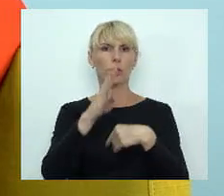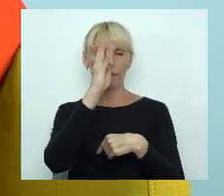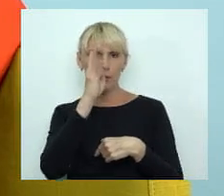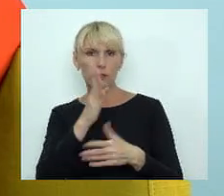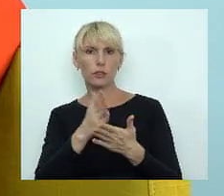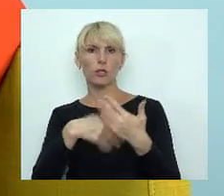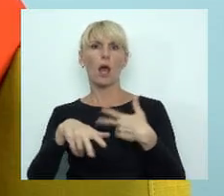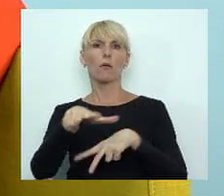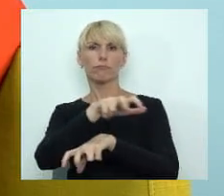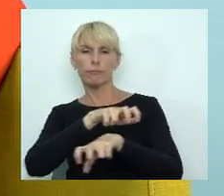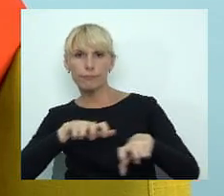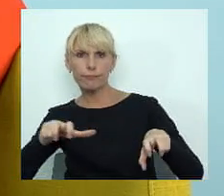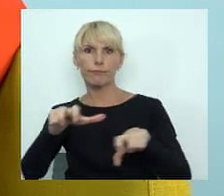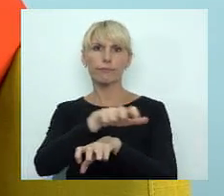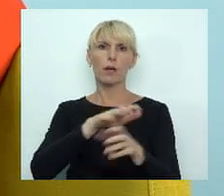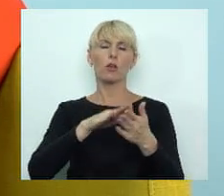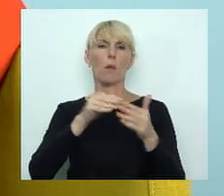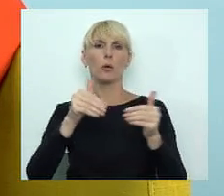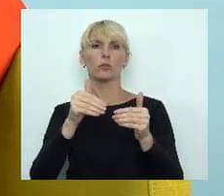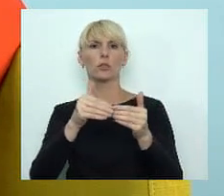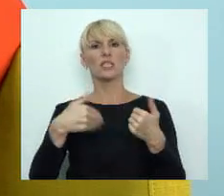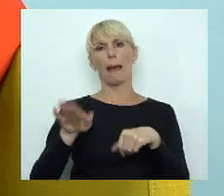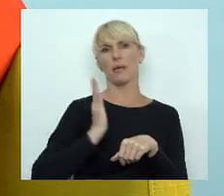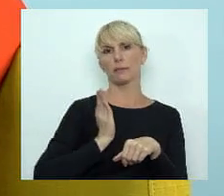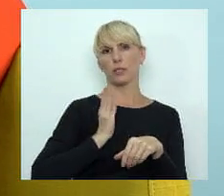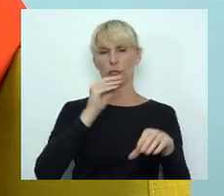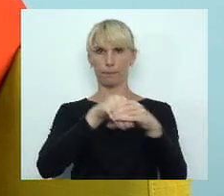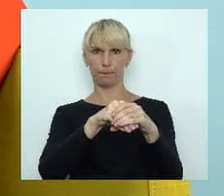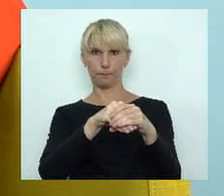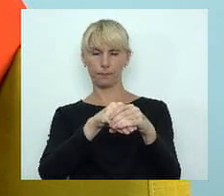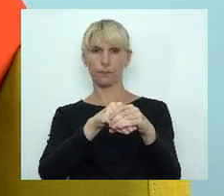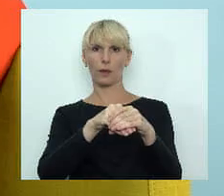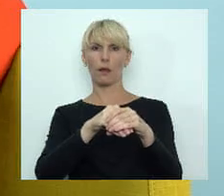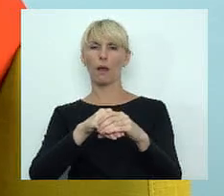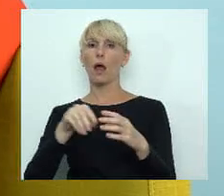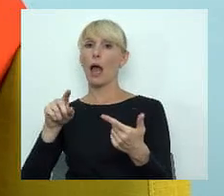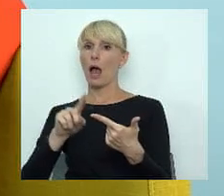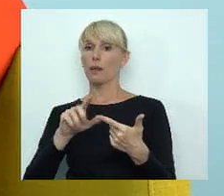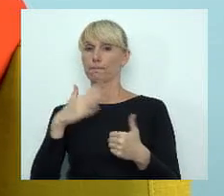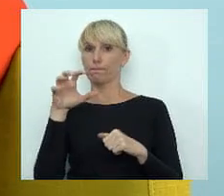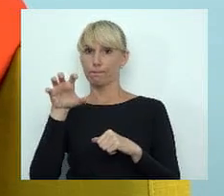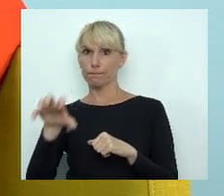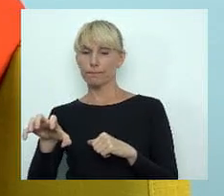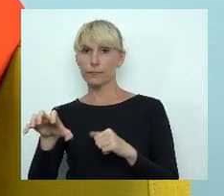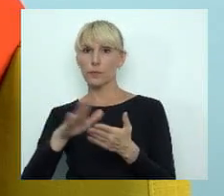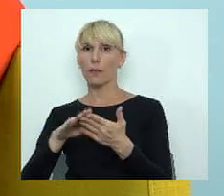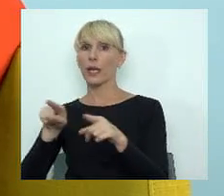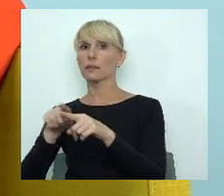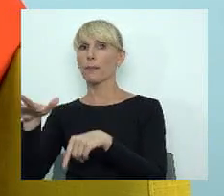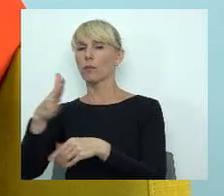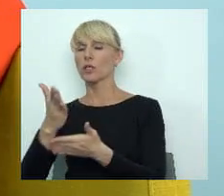Patrzymy na naszą logistykę, wprowadzamy możliwie najlepsze zabezpieczenia. Natomiast z drugiej strony mamy tę sferę